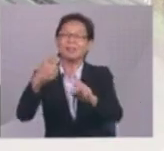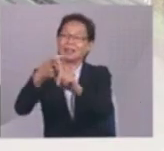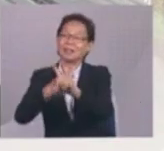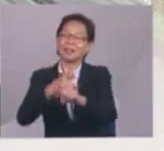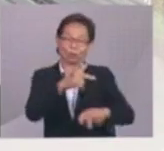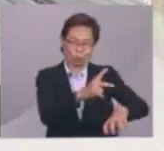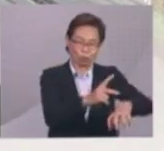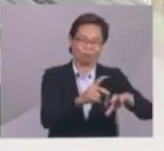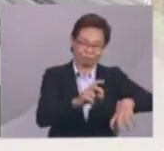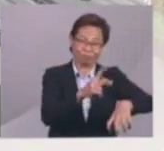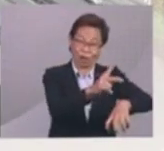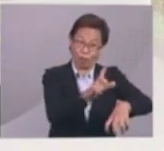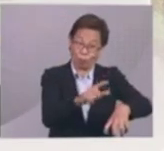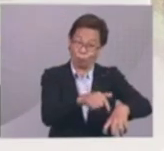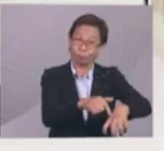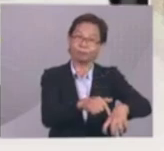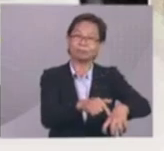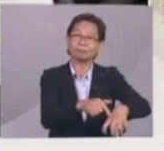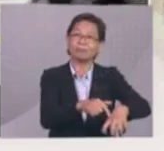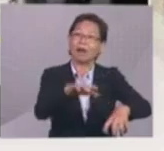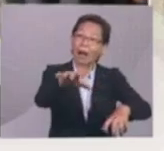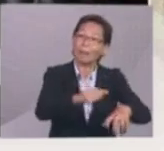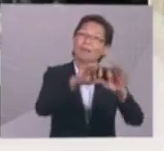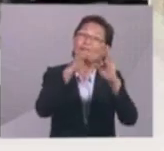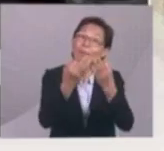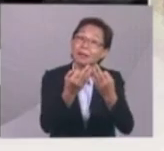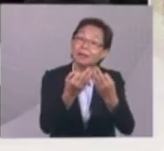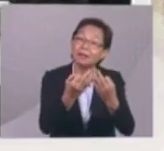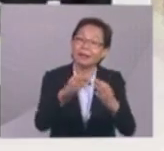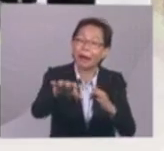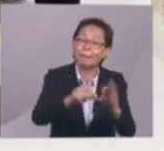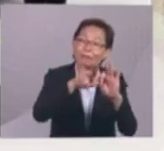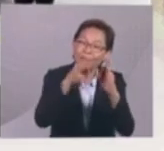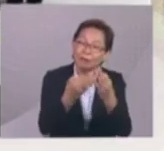daripada Kuala Lumpur misalnya untuk mengambil keluarga mereka yang